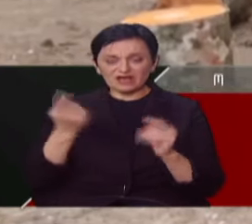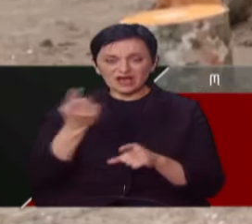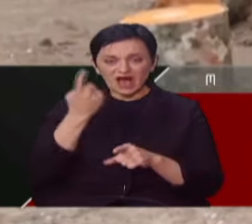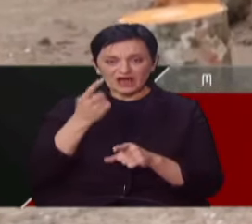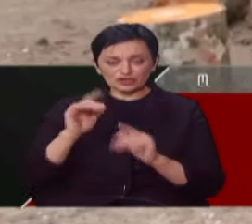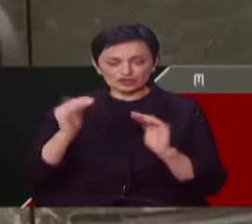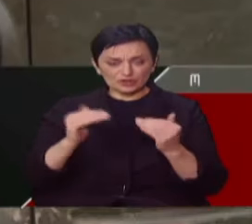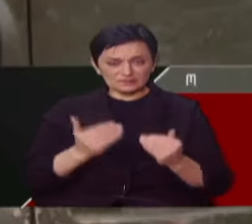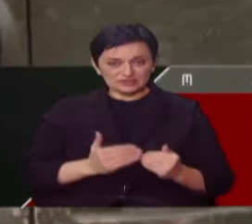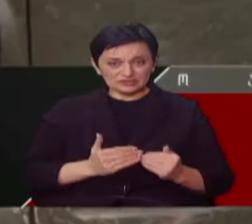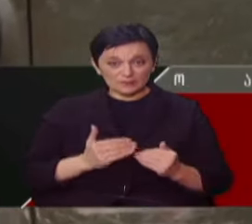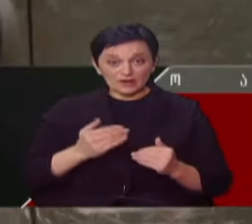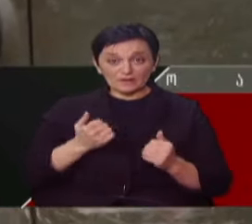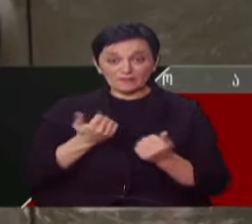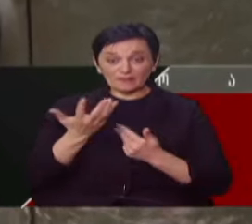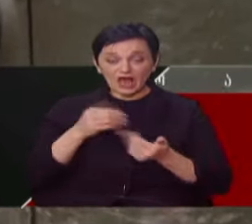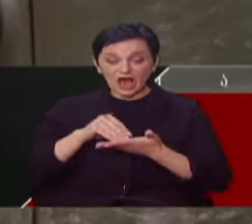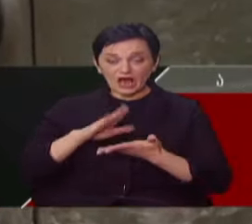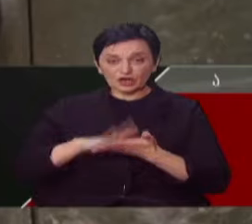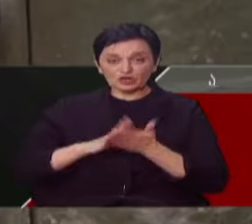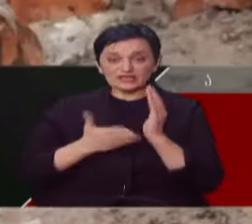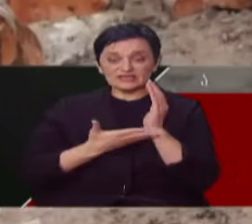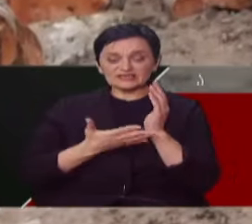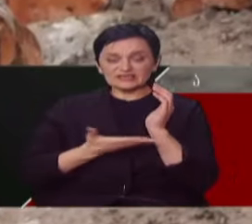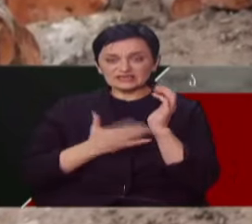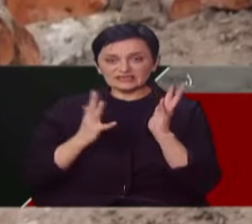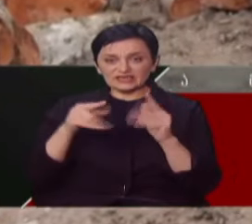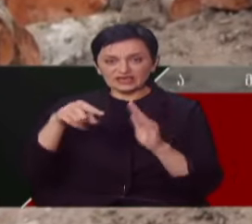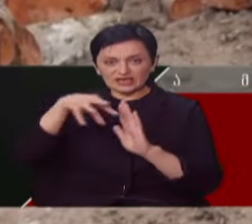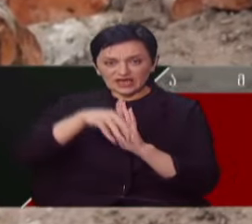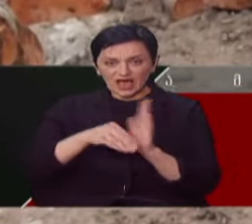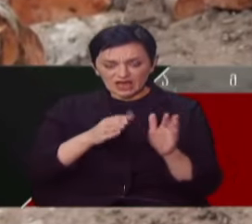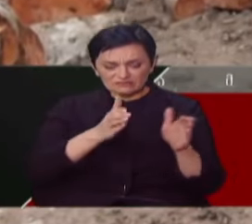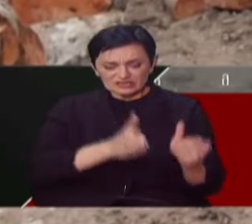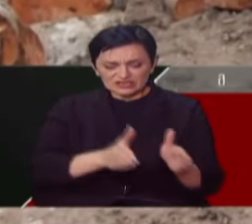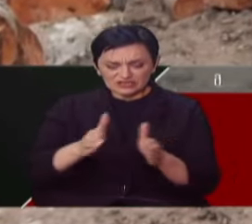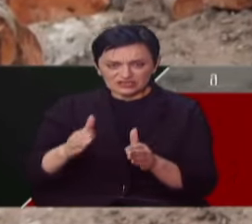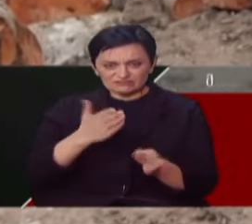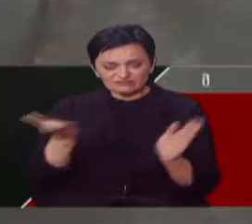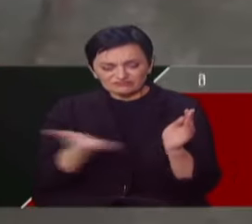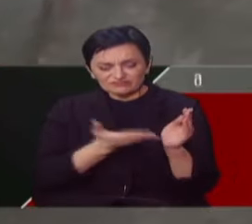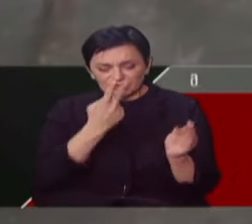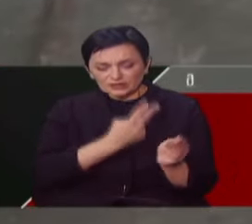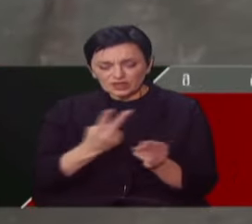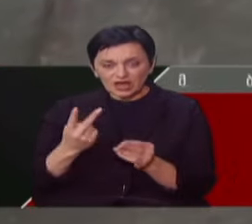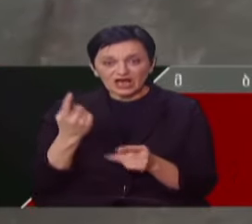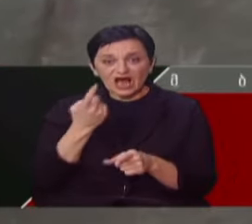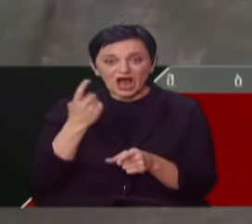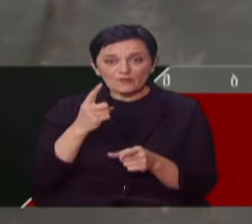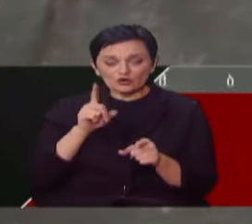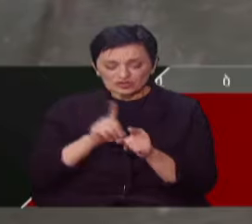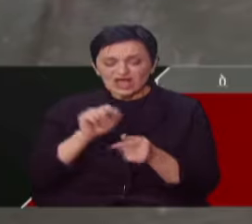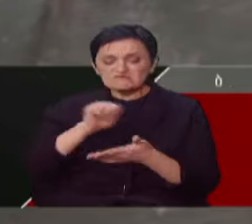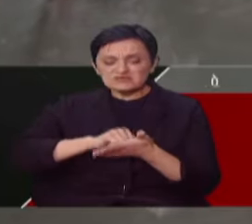ხარისხის შემცირებით. აღრიცხვის დროს შეფასდა ტყეში არსებული ძირკვების რაოდენობრივი ხარისხობრივი მდგომარეობა, ანუ